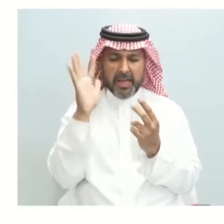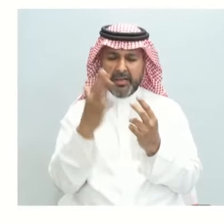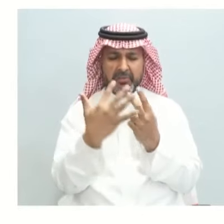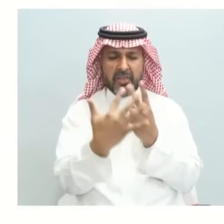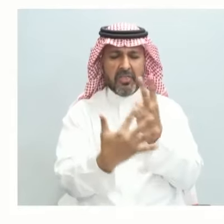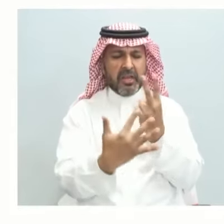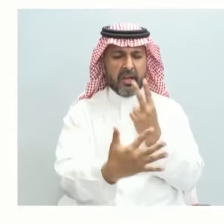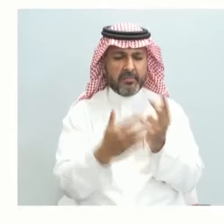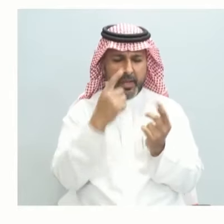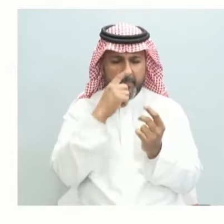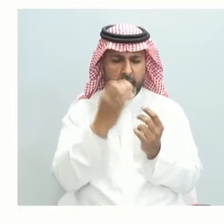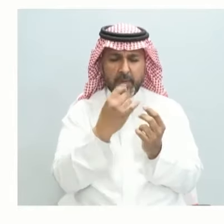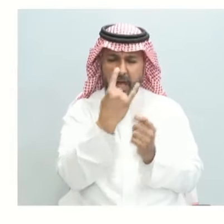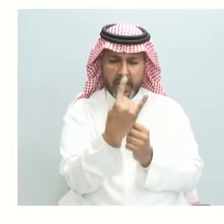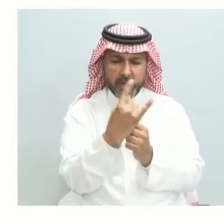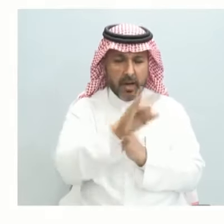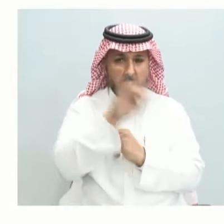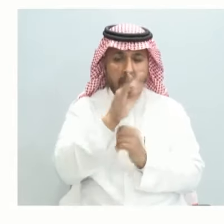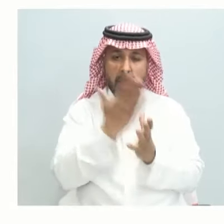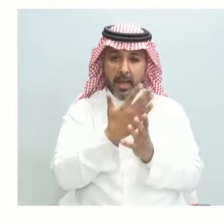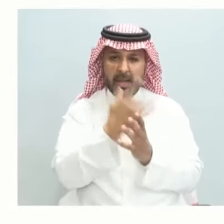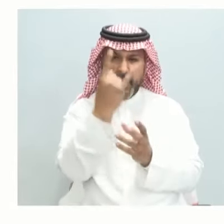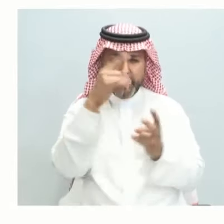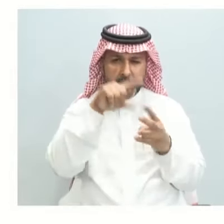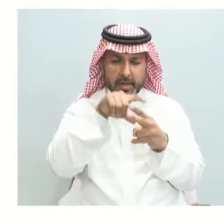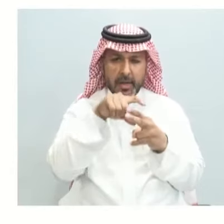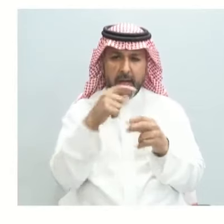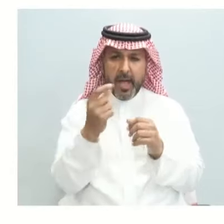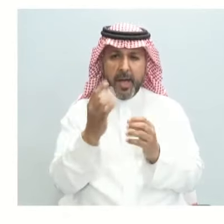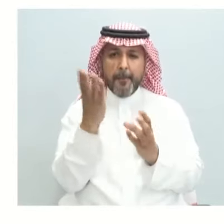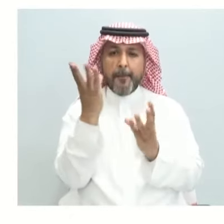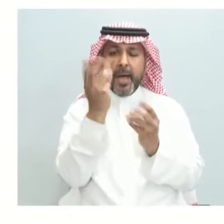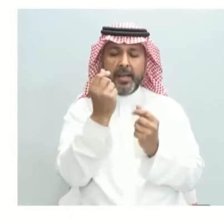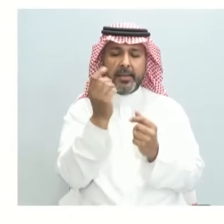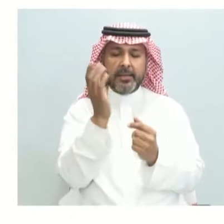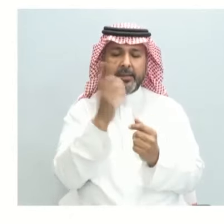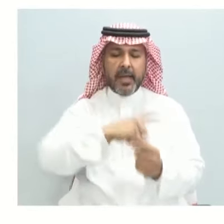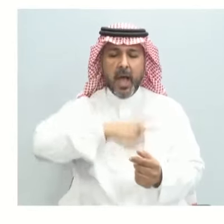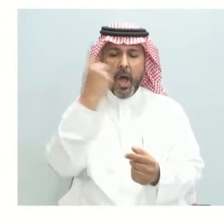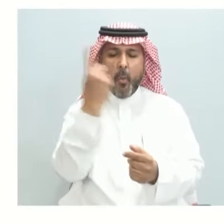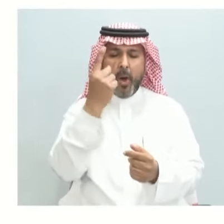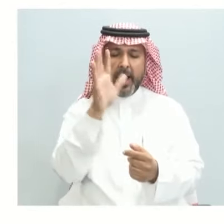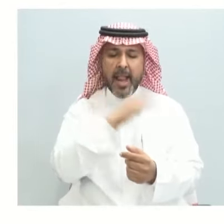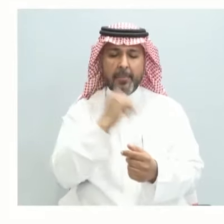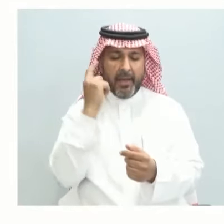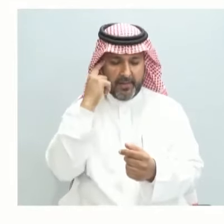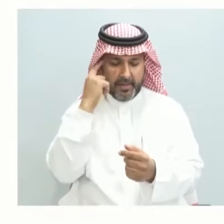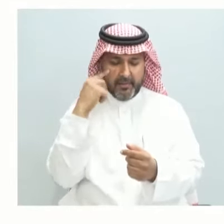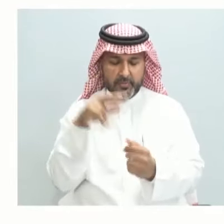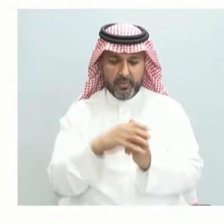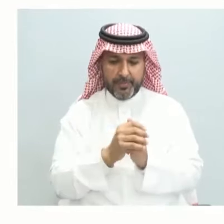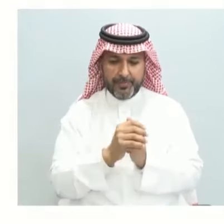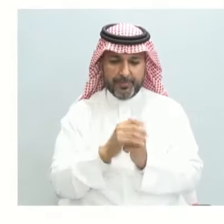اولي في الطرف الاخر اذا على الخمسه الناتج يساوي اربعه ما زالت تقبل القسمه على